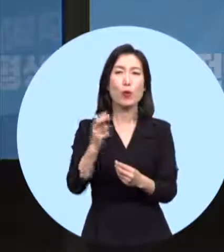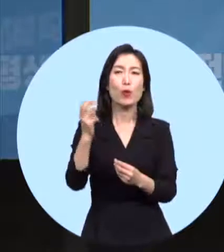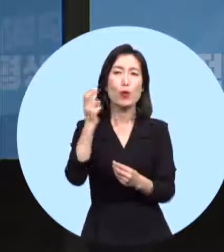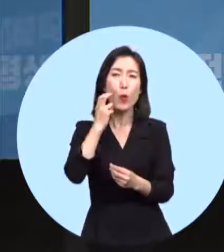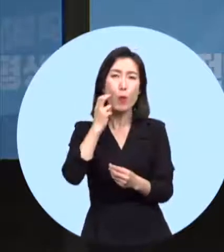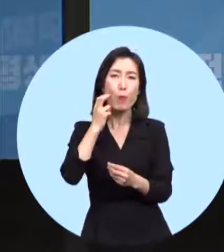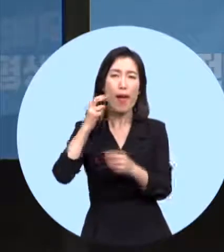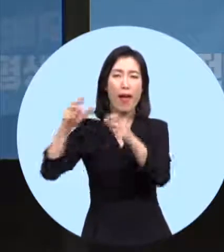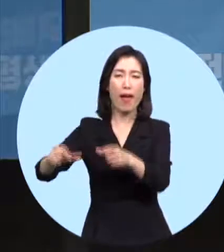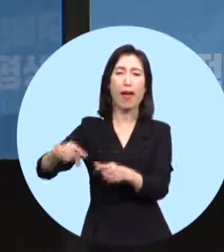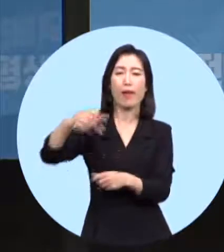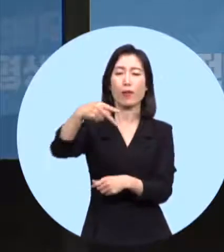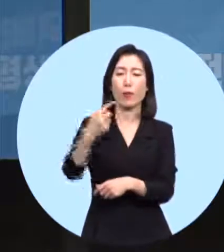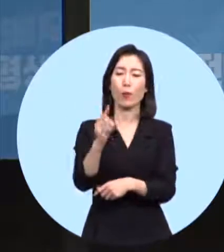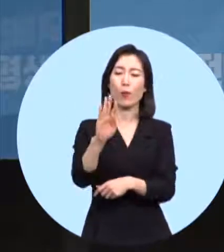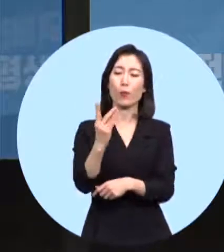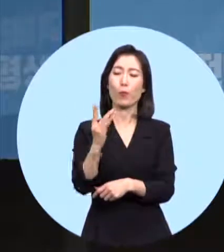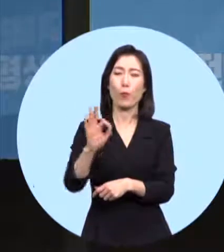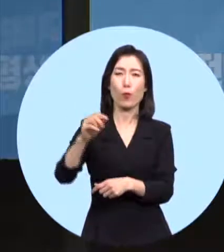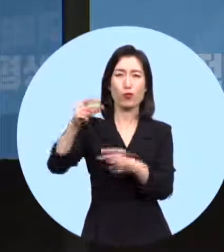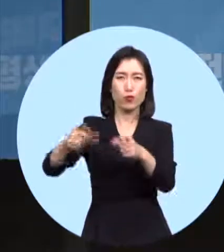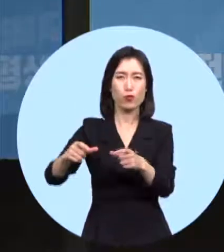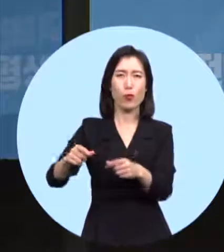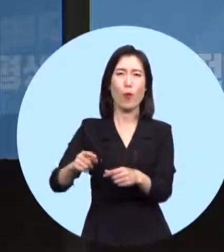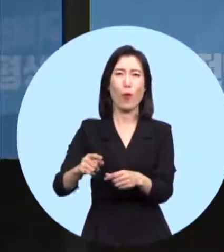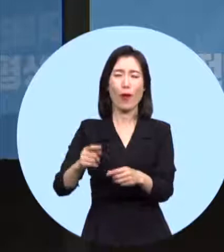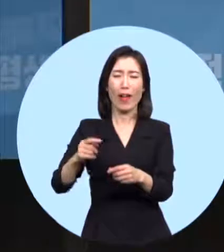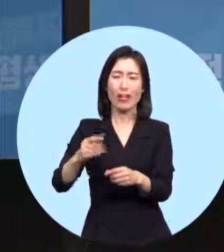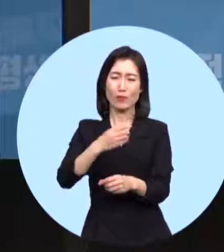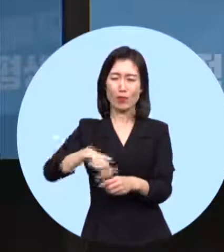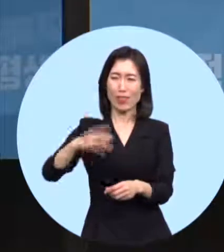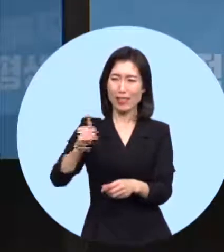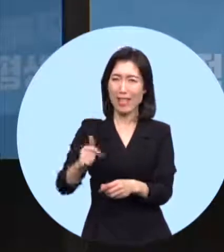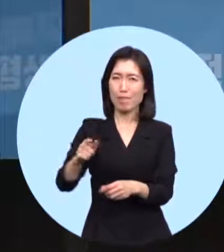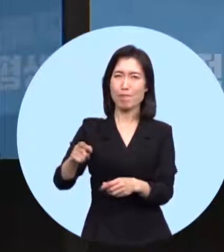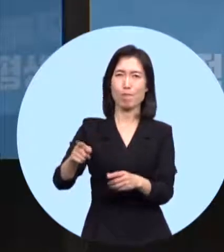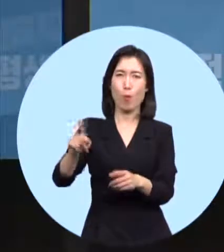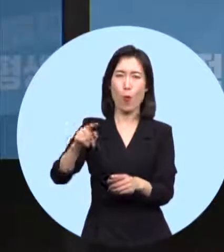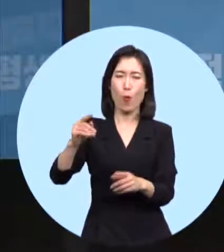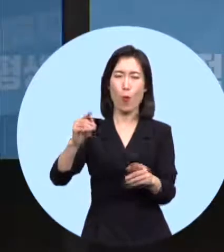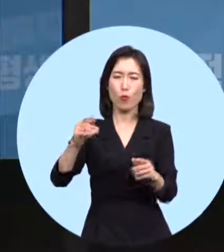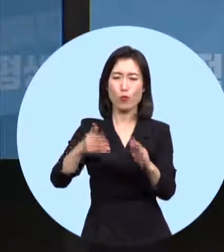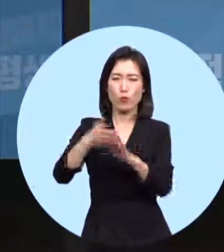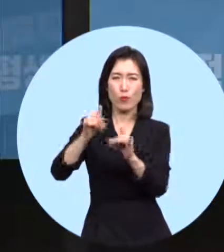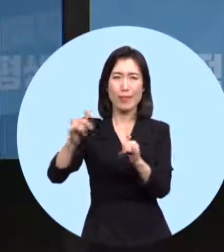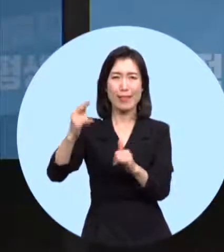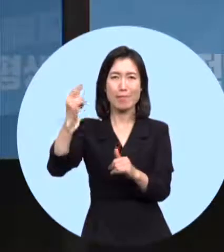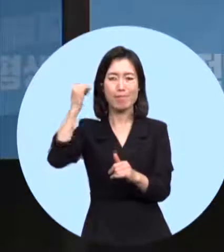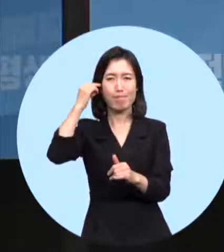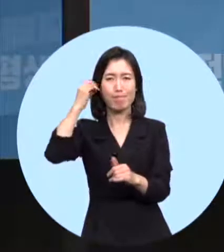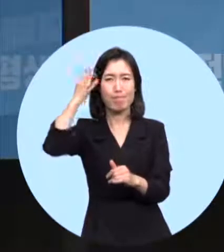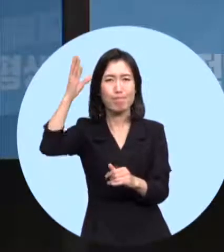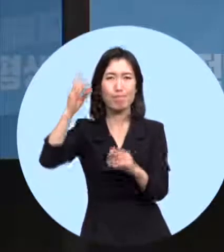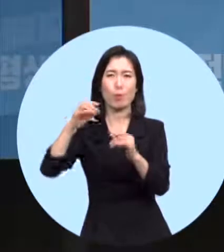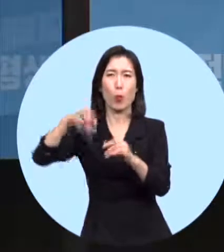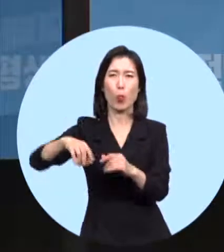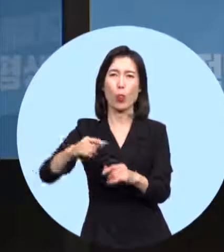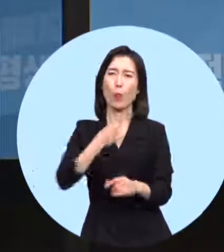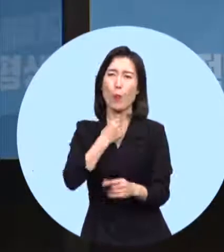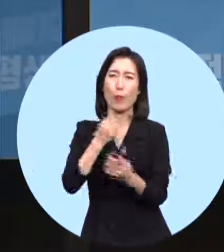나왔던 송파구, 도봉구, 혁신구청장님부터 시작해서 주민의 역량이 높은 곳이라고 저는 생각이